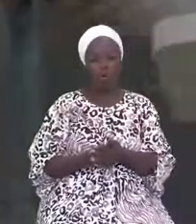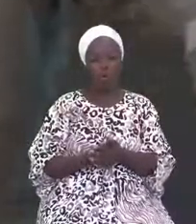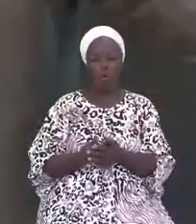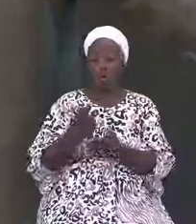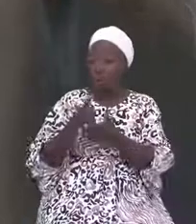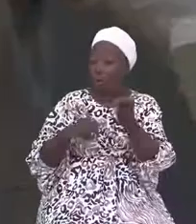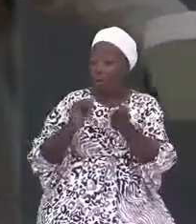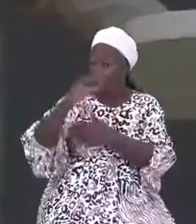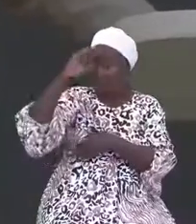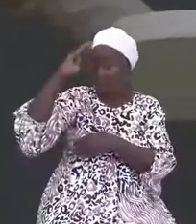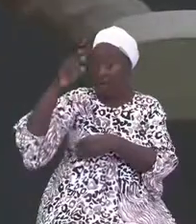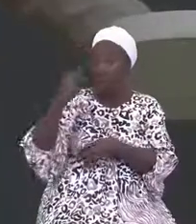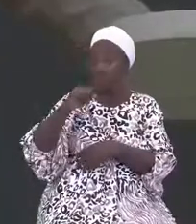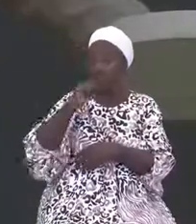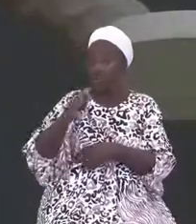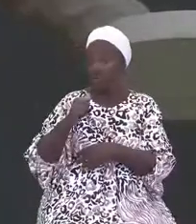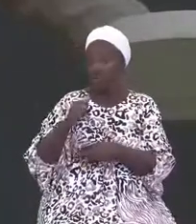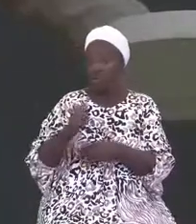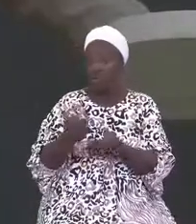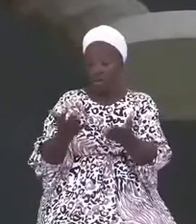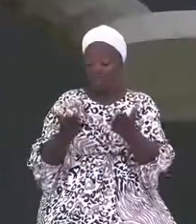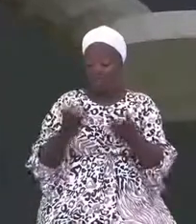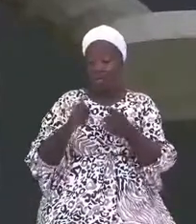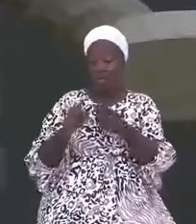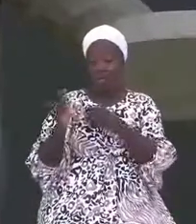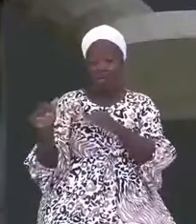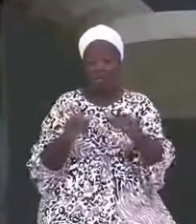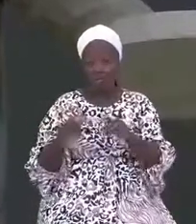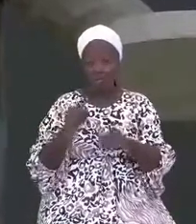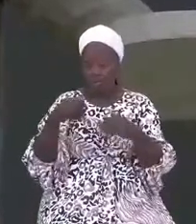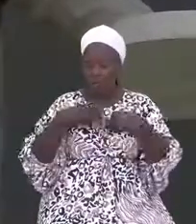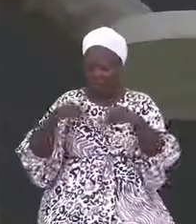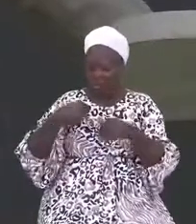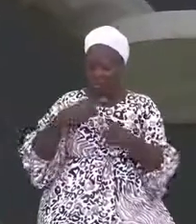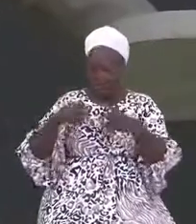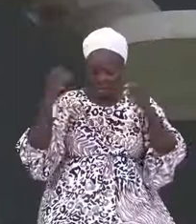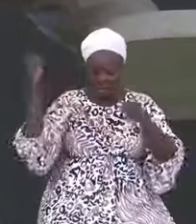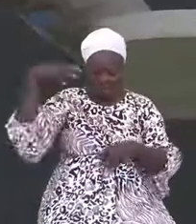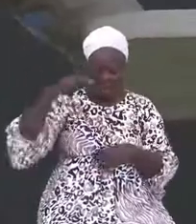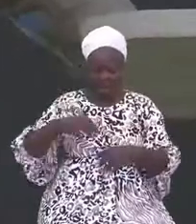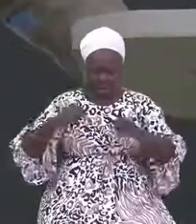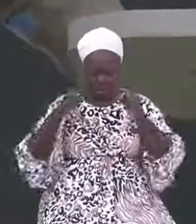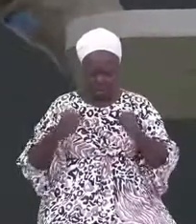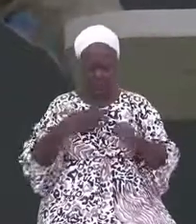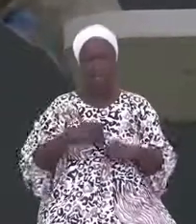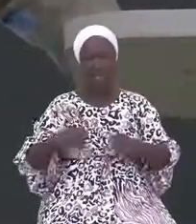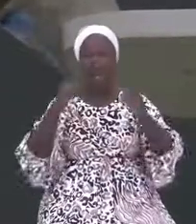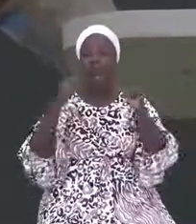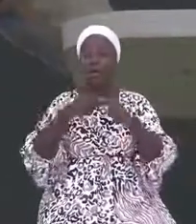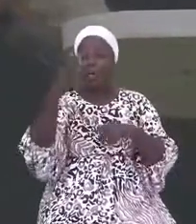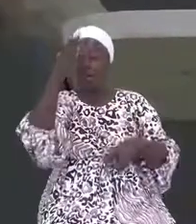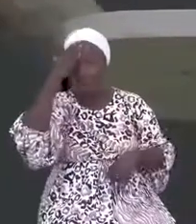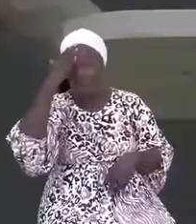n'est pas prêt à faire. Tu nous as donné la grâce, la force, la puissance et la